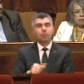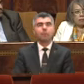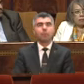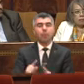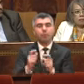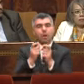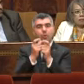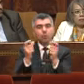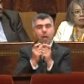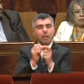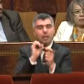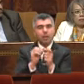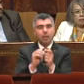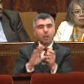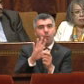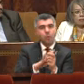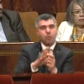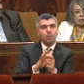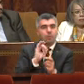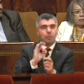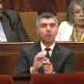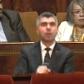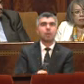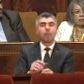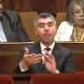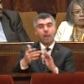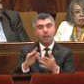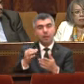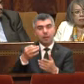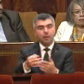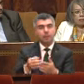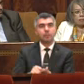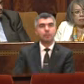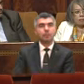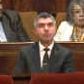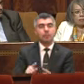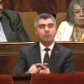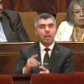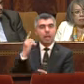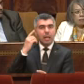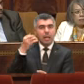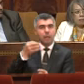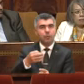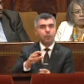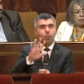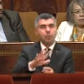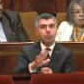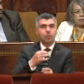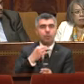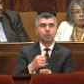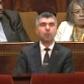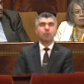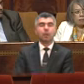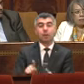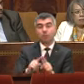اللي عندها دفتر التحملات ديال الخدمات الأساسية، لا ديال الإنترنت، لا ديال الريزو، راه بزز منا، حنا ما كنطلبوش الصدقة.